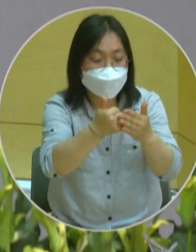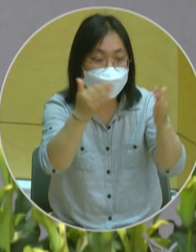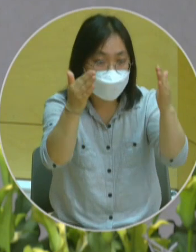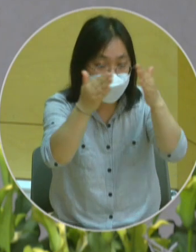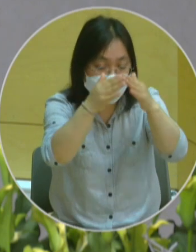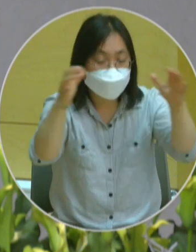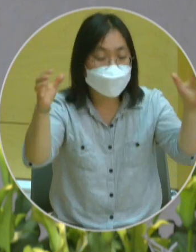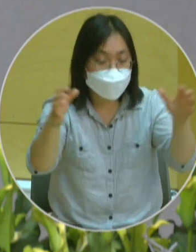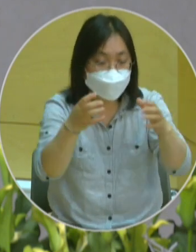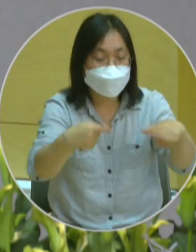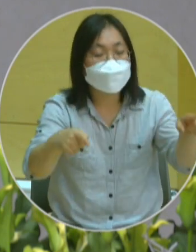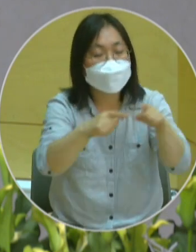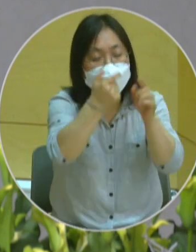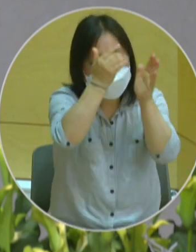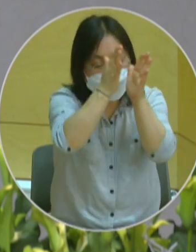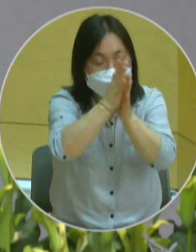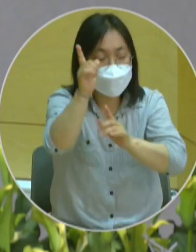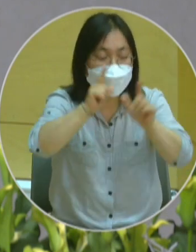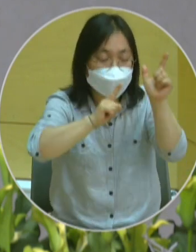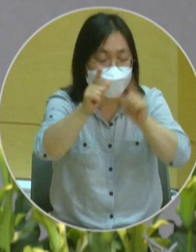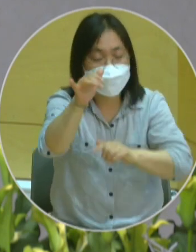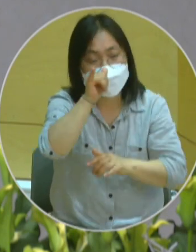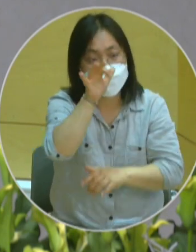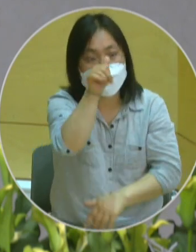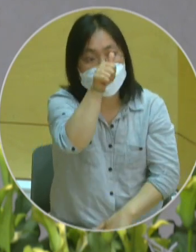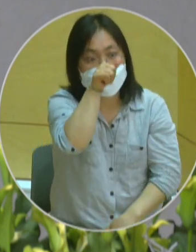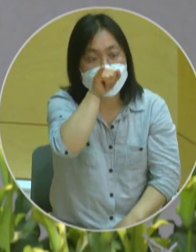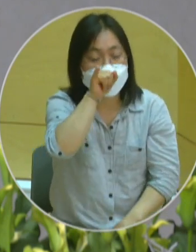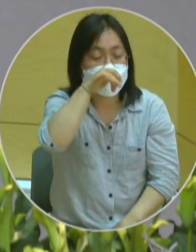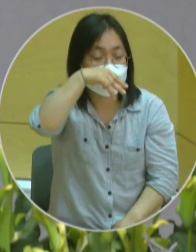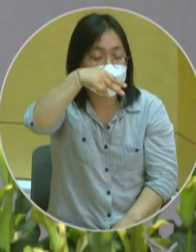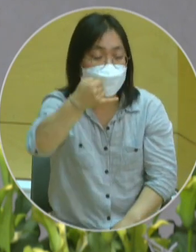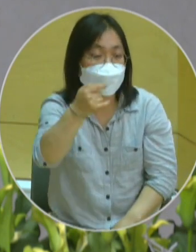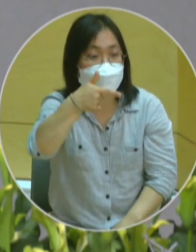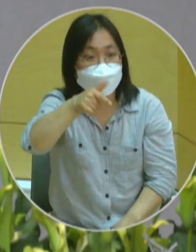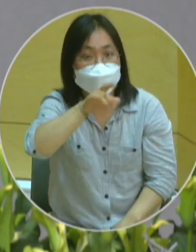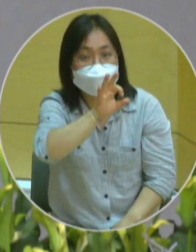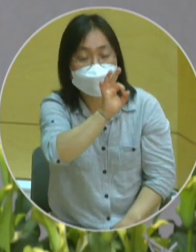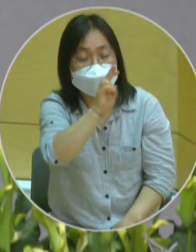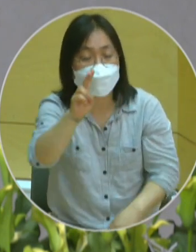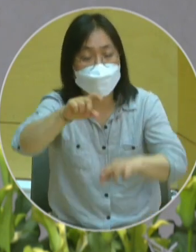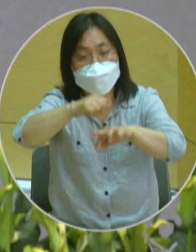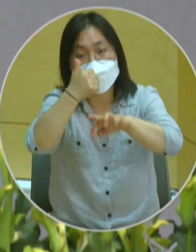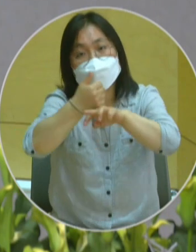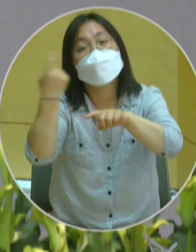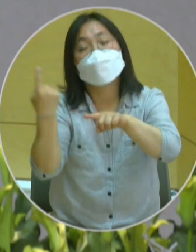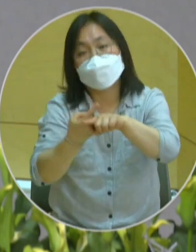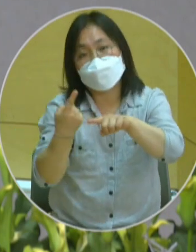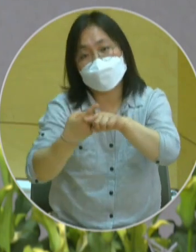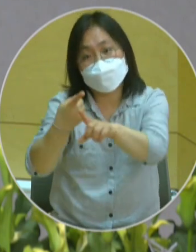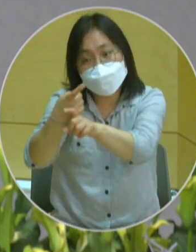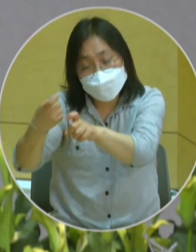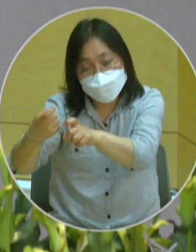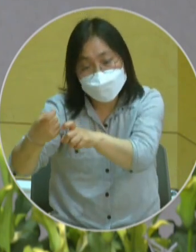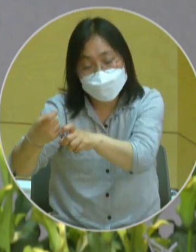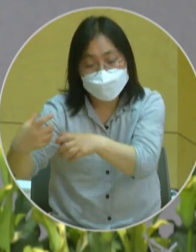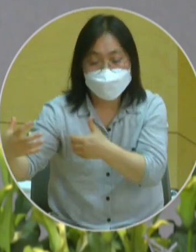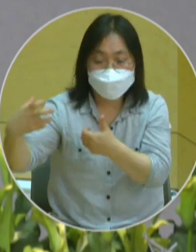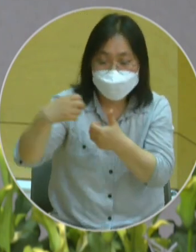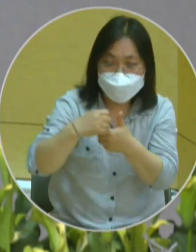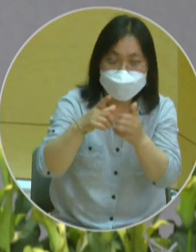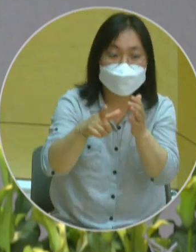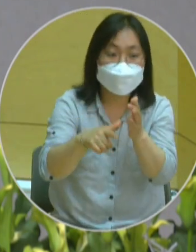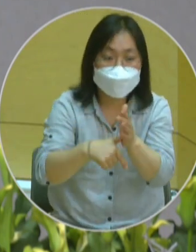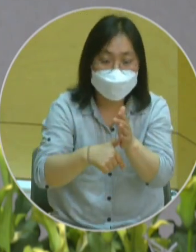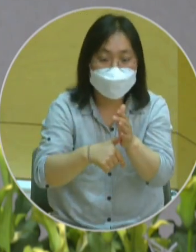기도하는 모습을 보게 됩니다. 또 히스기야 왕도 마찬가지입니다. 아수르 군대가 쳐들어와서 위협할 때에 히스기야는